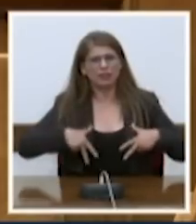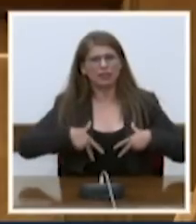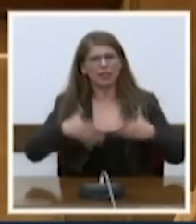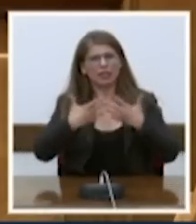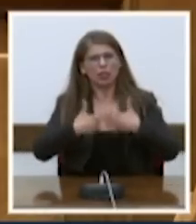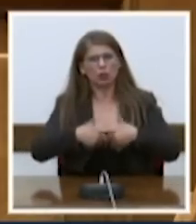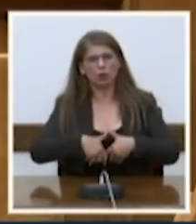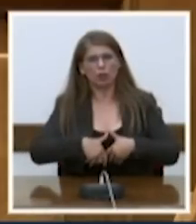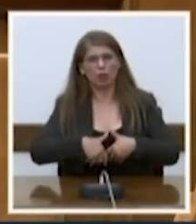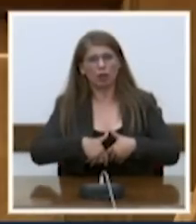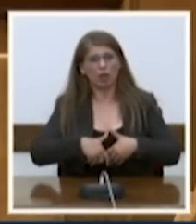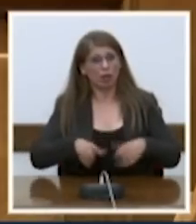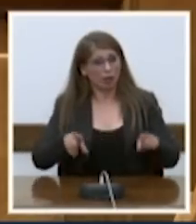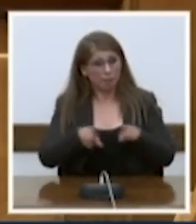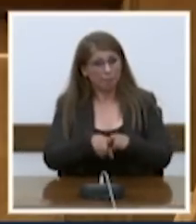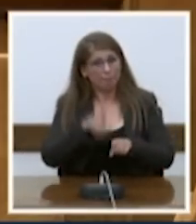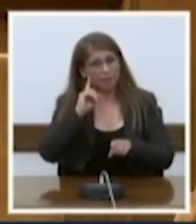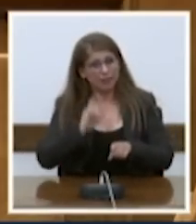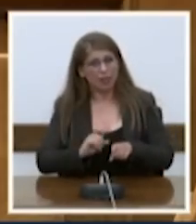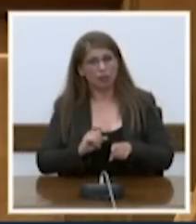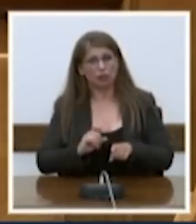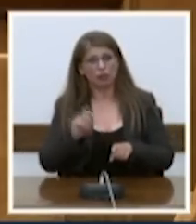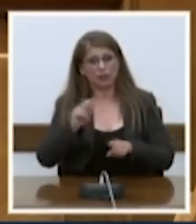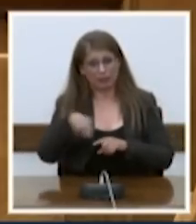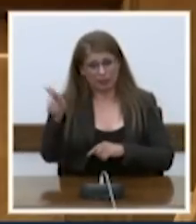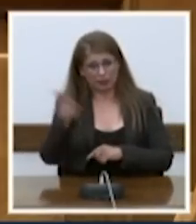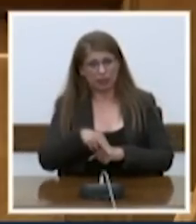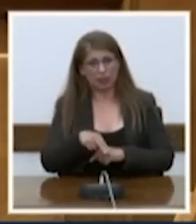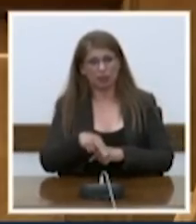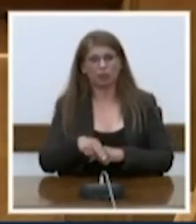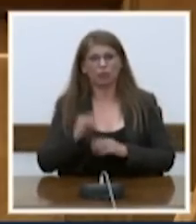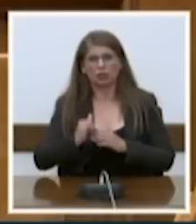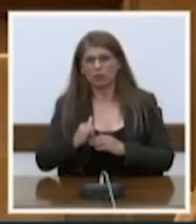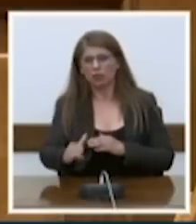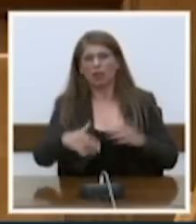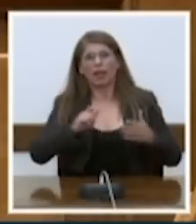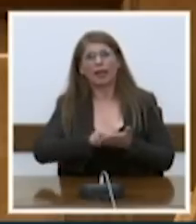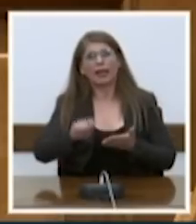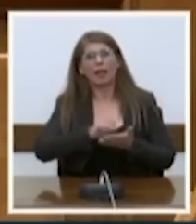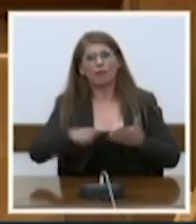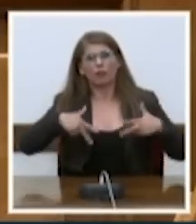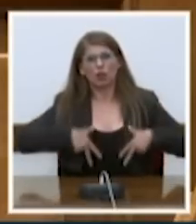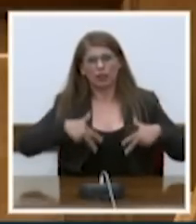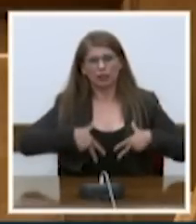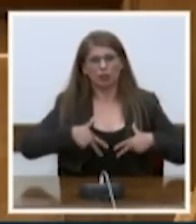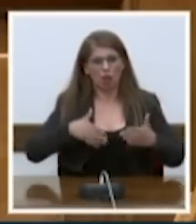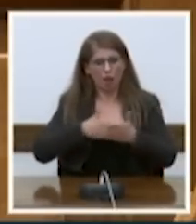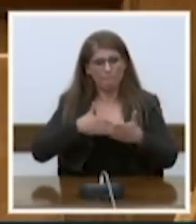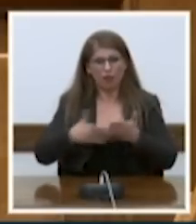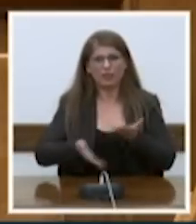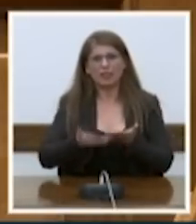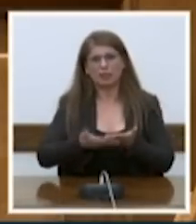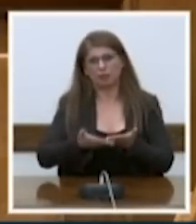λειτουργίας, μαζί με τα γνωστά περί κατάργησης των χρονοβόρων γραφειοκρατικών εμποδίων στην εξυπηρέτηση του